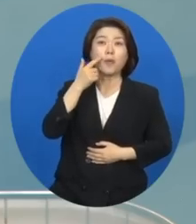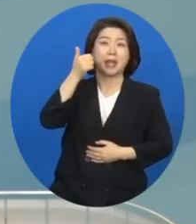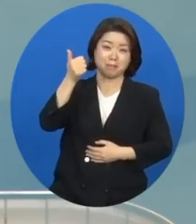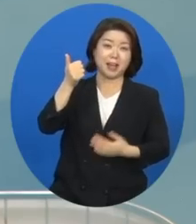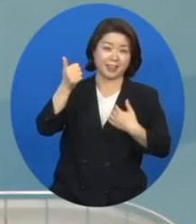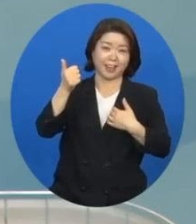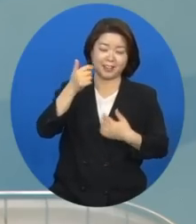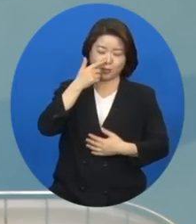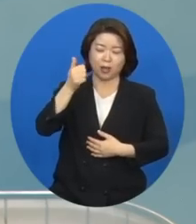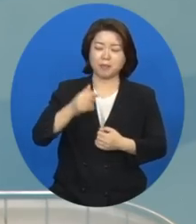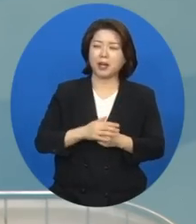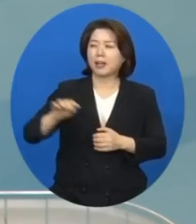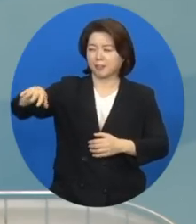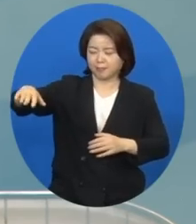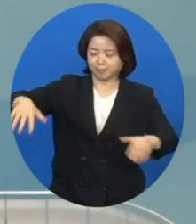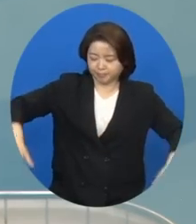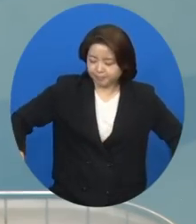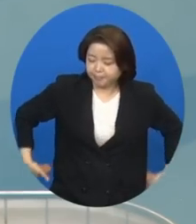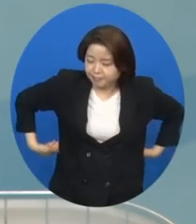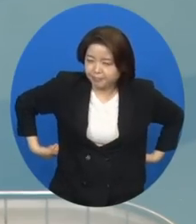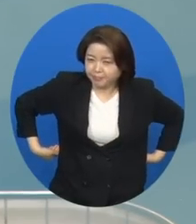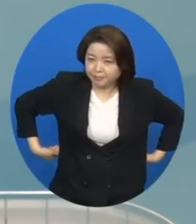네. 업었어요.